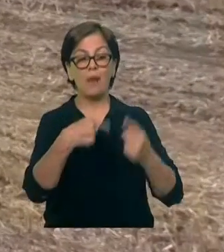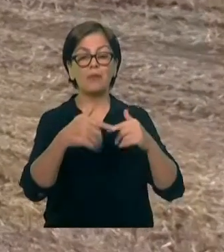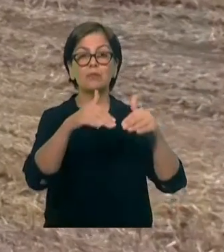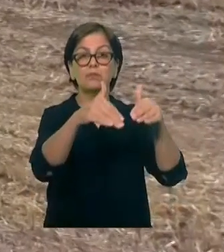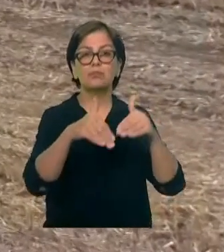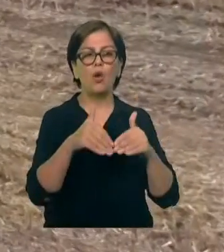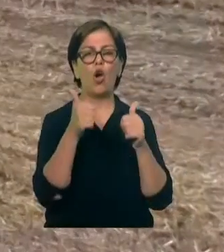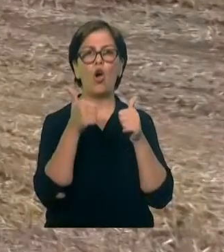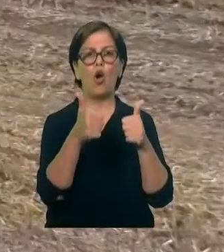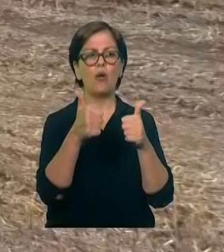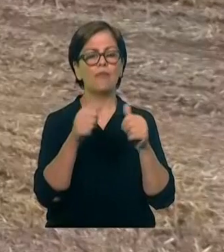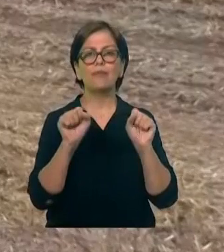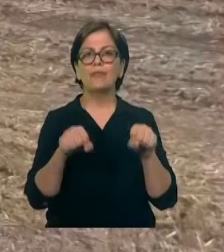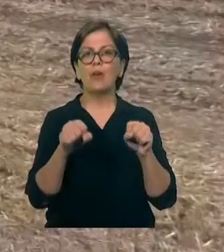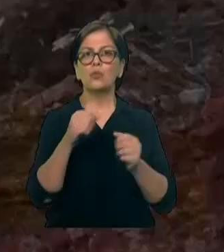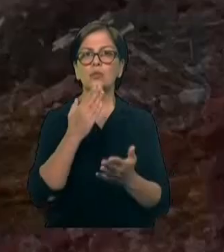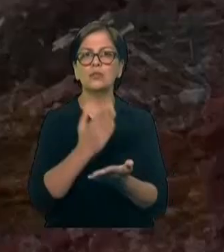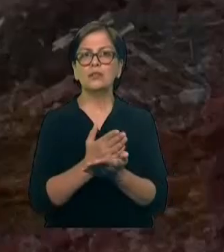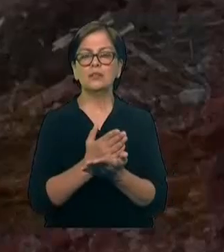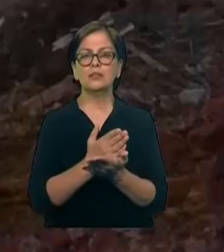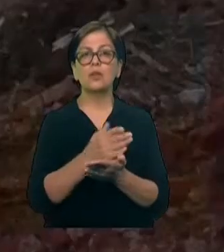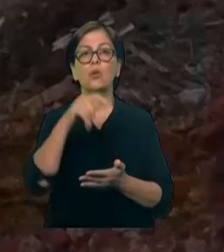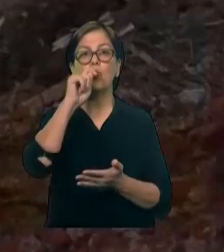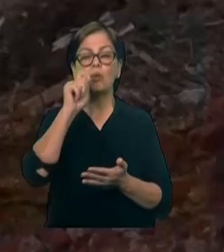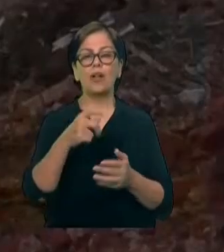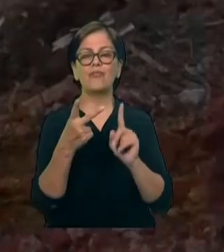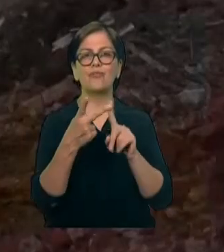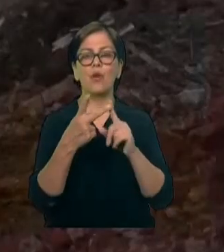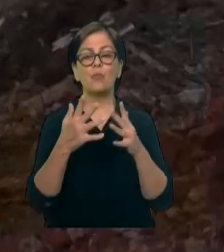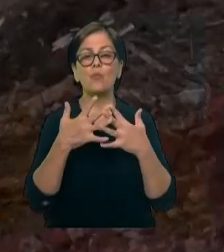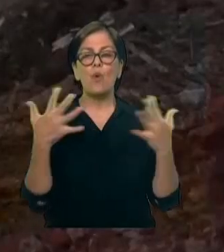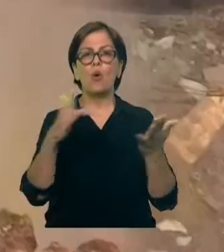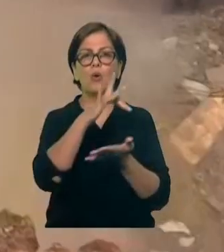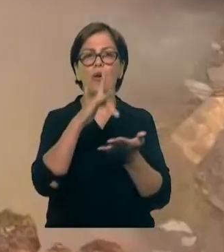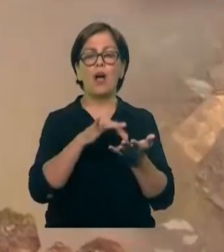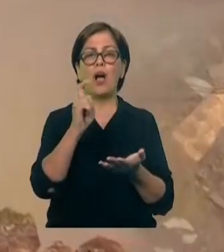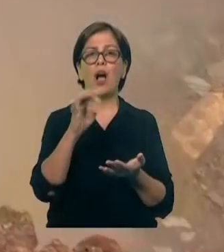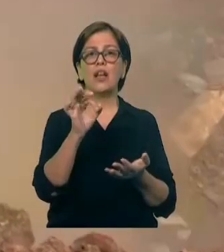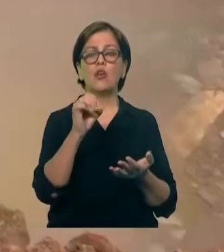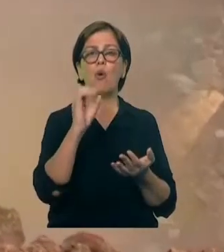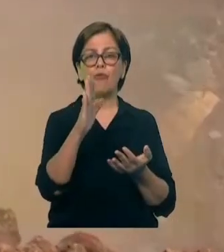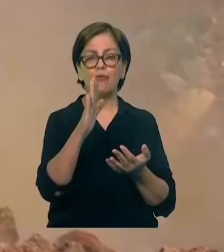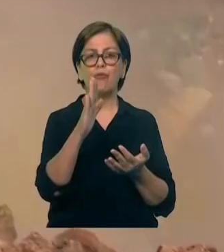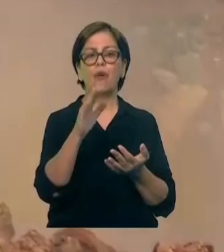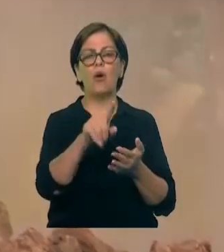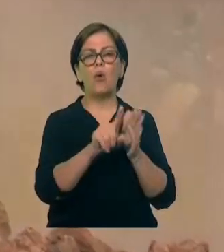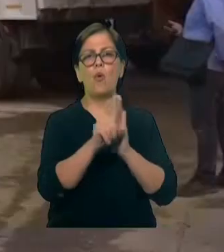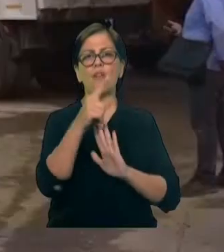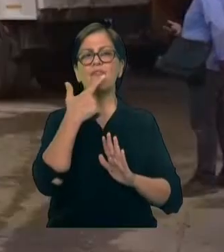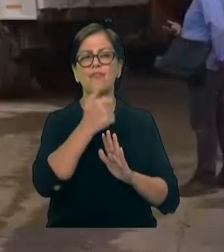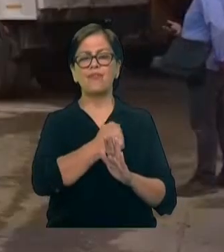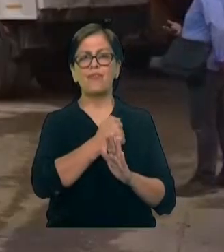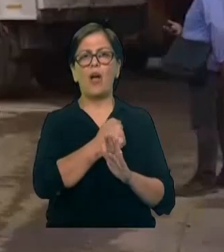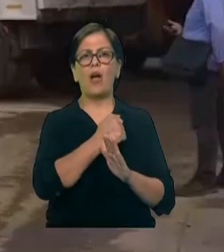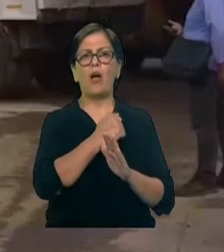istiqamətində parlaq şansdır deyə məlumatda qeyd olunub. Ukraynanın ikinci ən böyük şəhəri olan Xarkov yenidən kasetli sursatlarla vurulub.